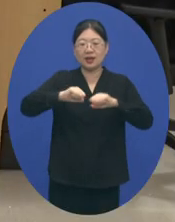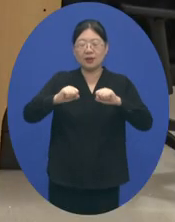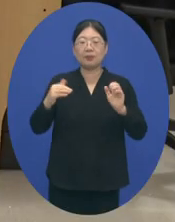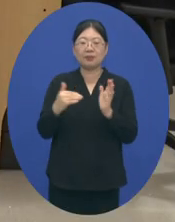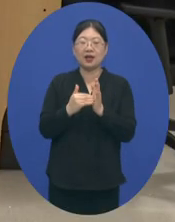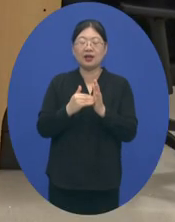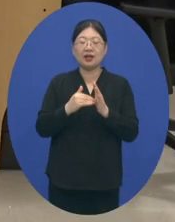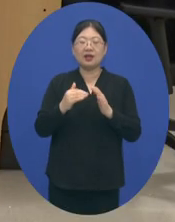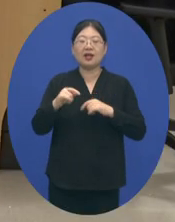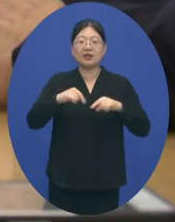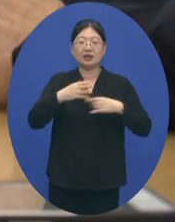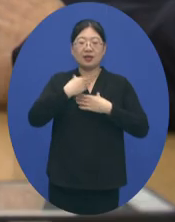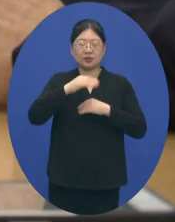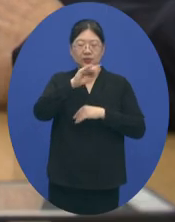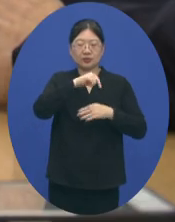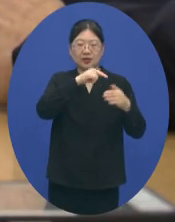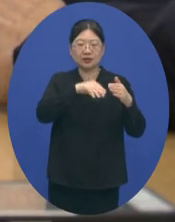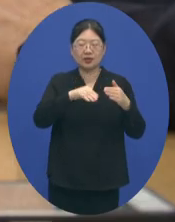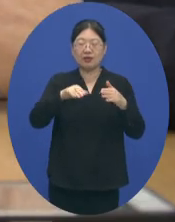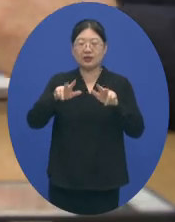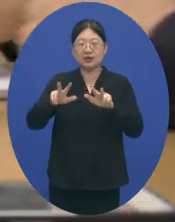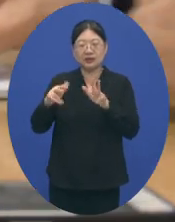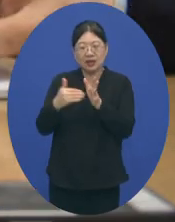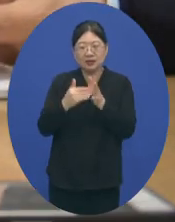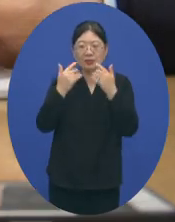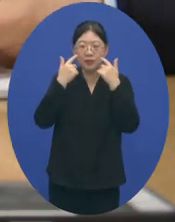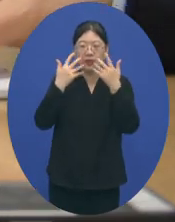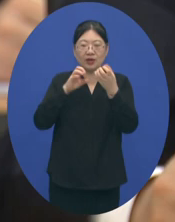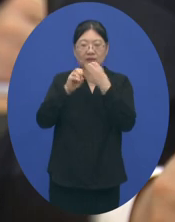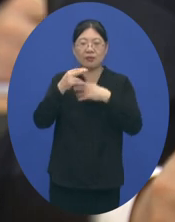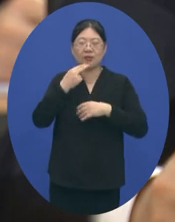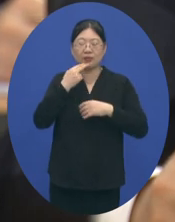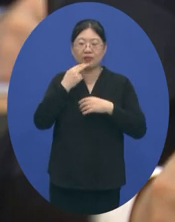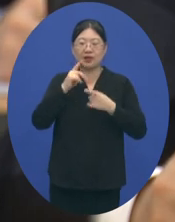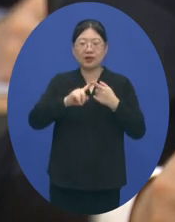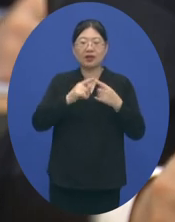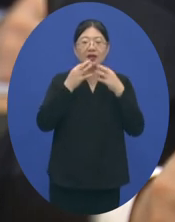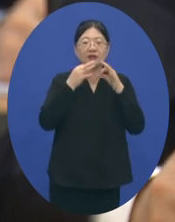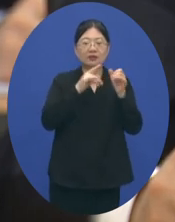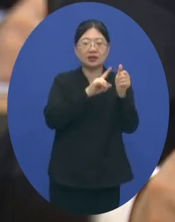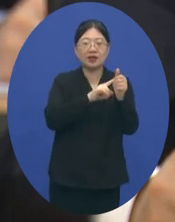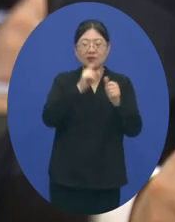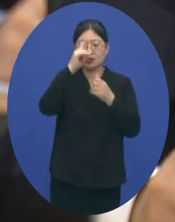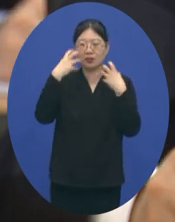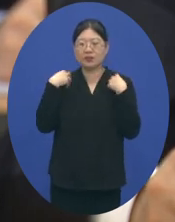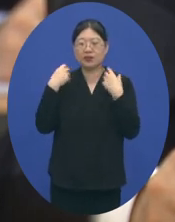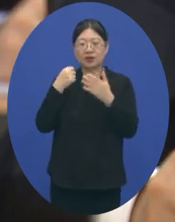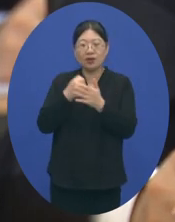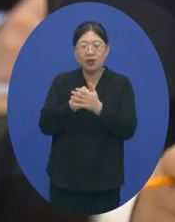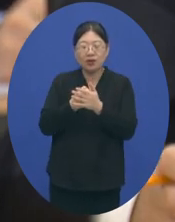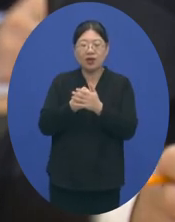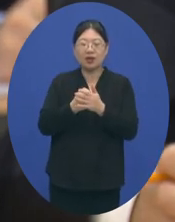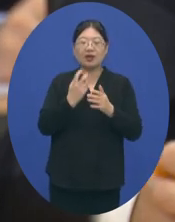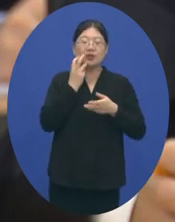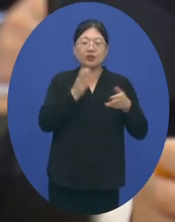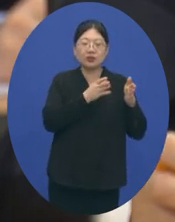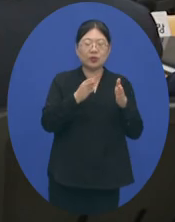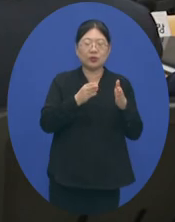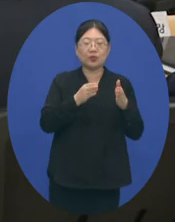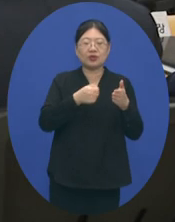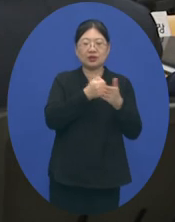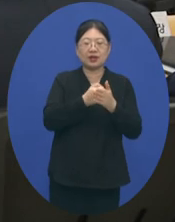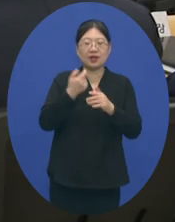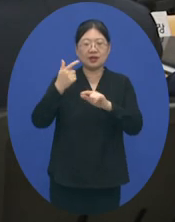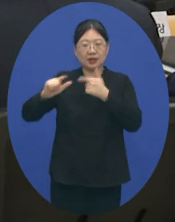하지만 행정안전부에서는 아직까지도 명확한 답을 주지 않고 있습니다. 이에 김 지사는 정부 결정이 도의 의사와 다를 경우에도